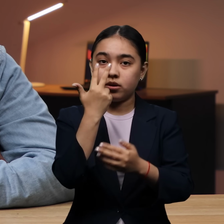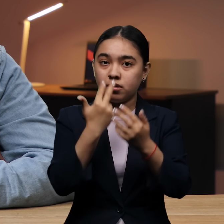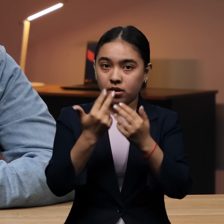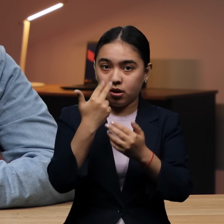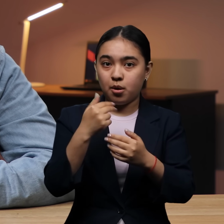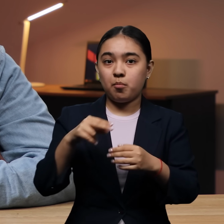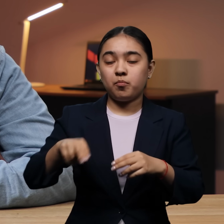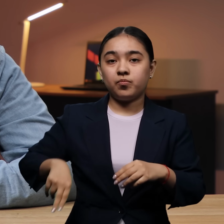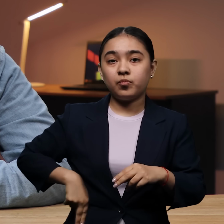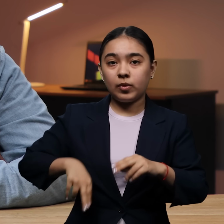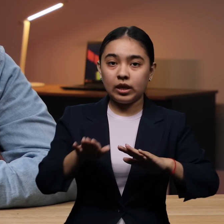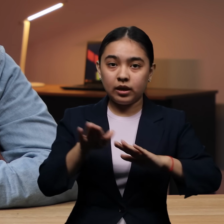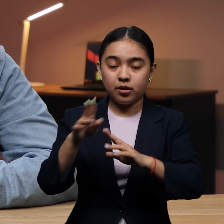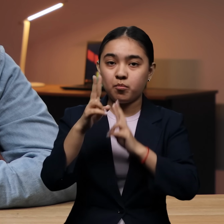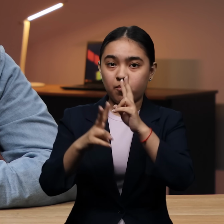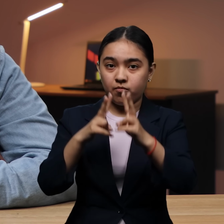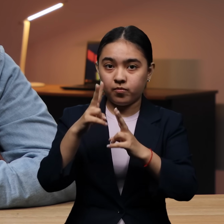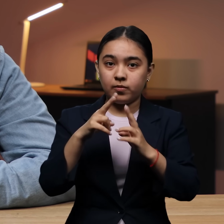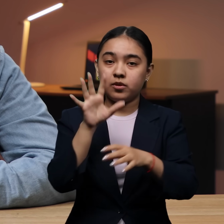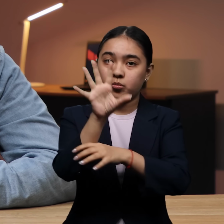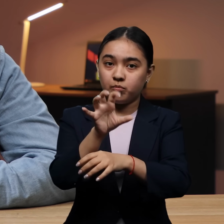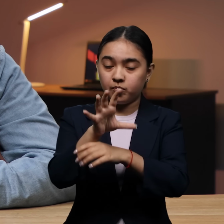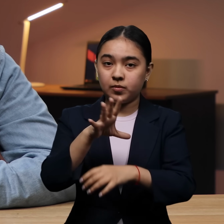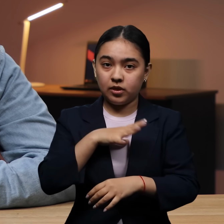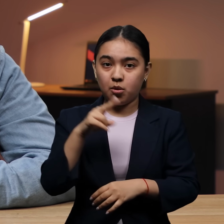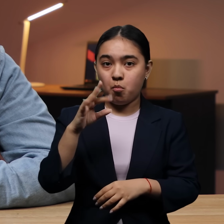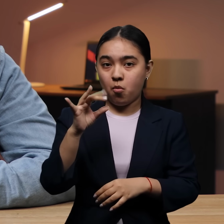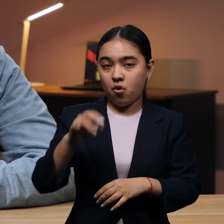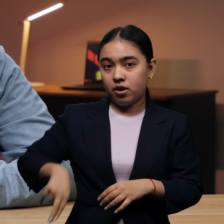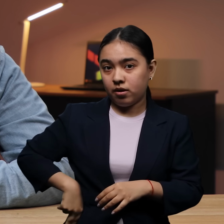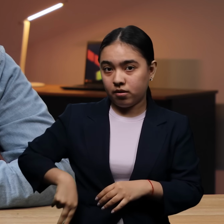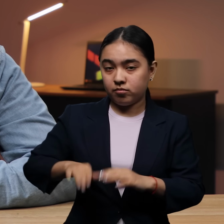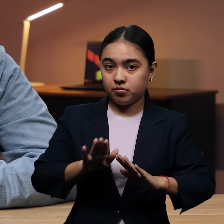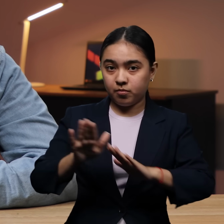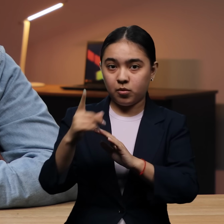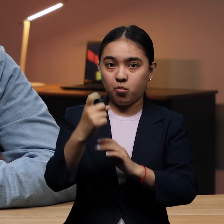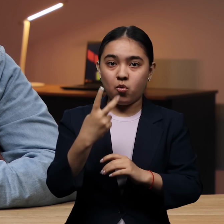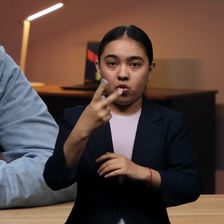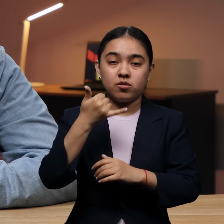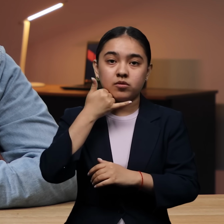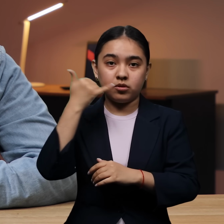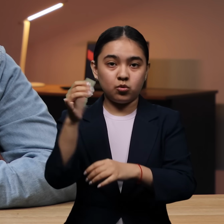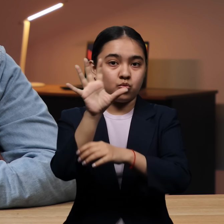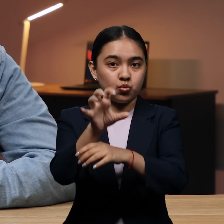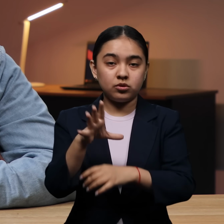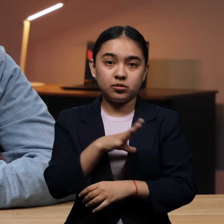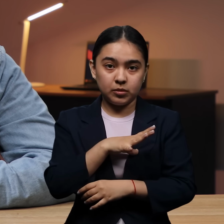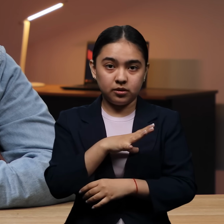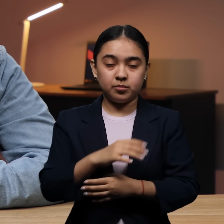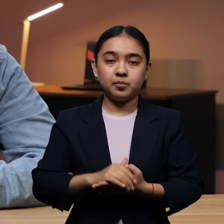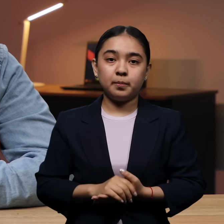yig'lagancha prorektorga murojaat qilgan qizlar dashnoma eshitib olgan. Prorektor qizlarni 102 ga telefon qilgani uchun urushib